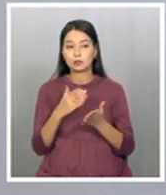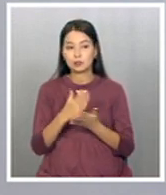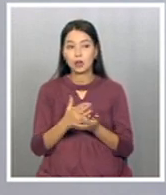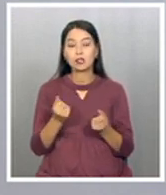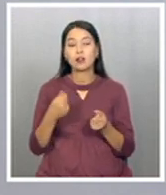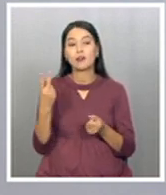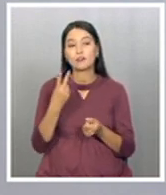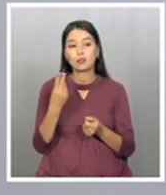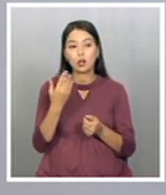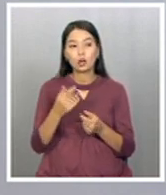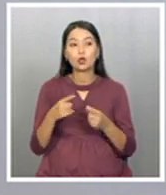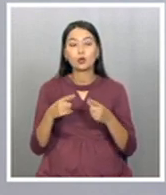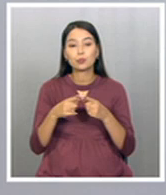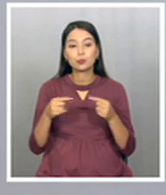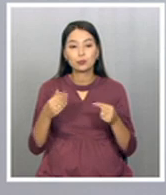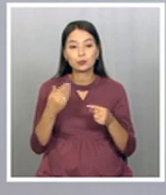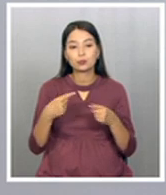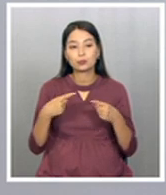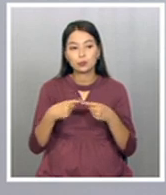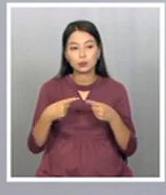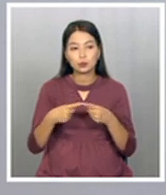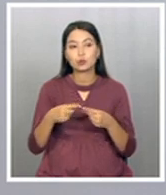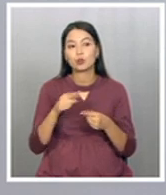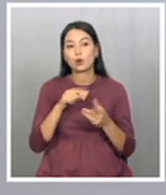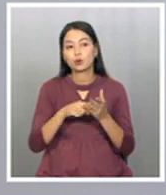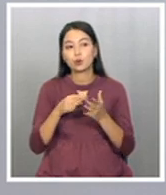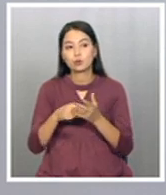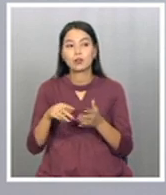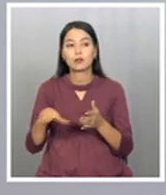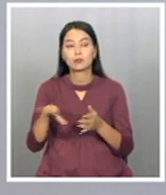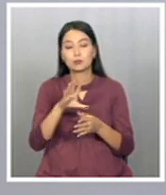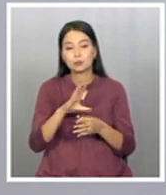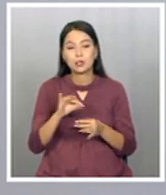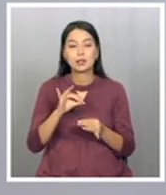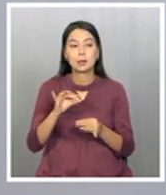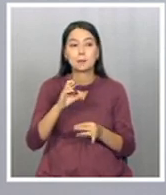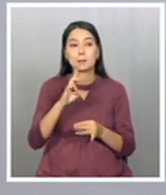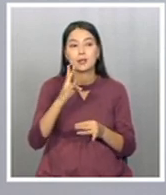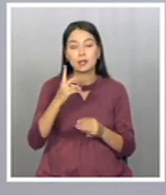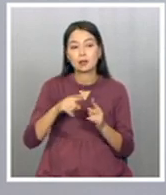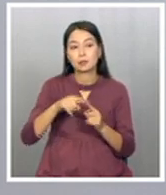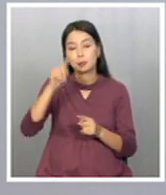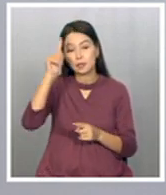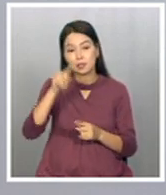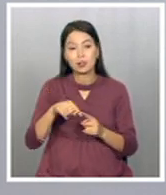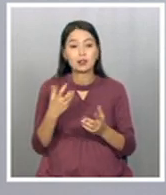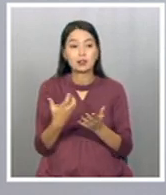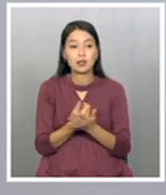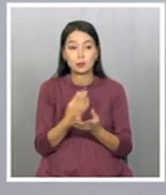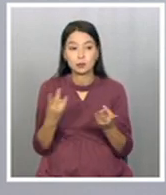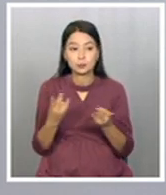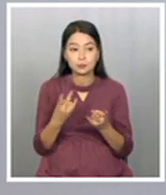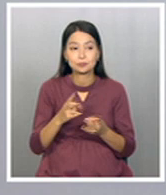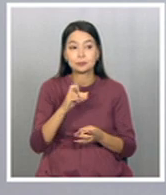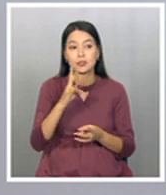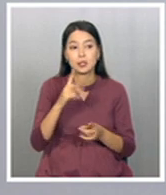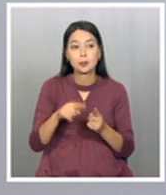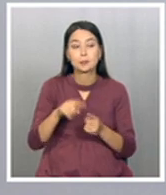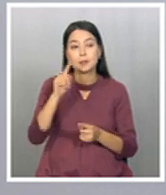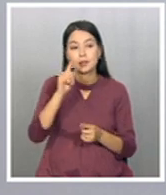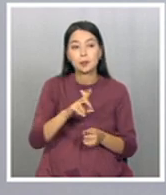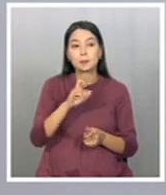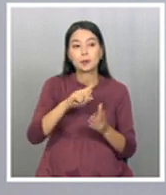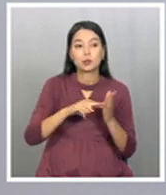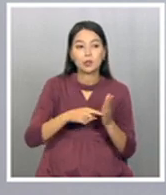координаттармен, енді екінші балалар біз BH биіктігін табайық. Мұндағы бізде BH биіктігі B